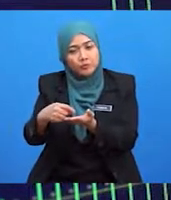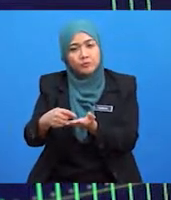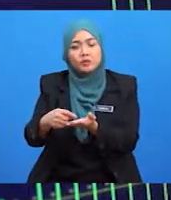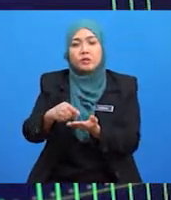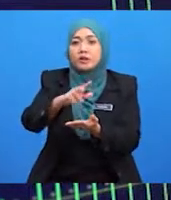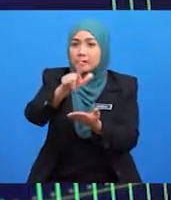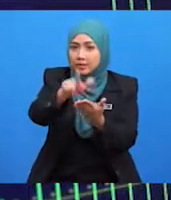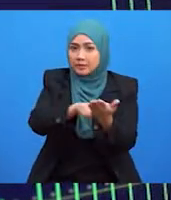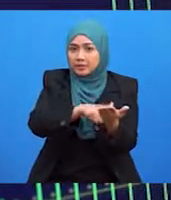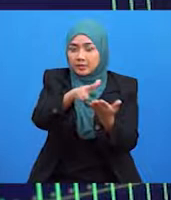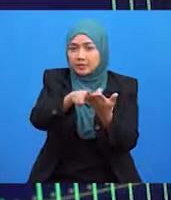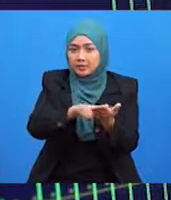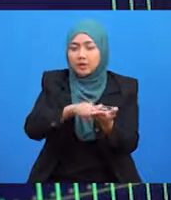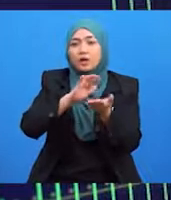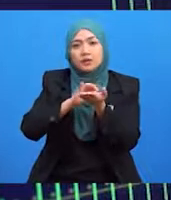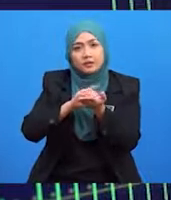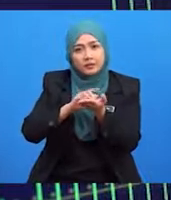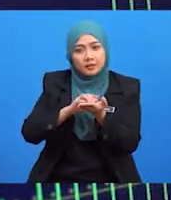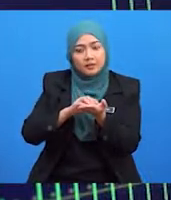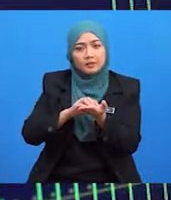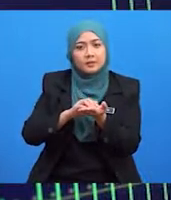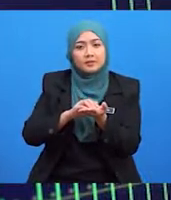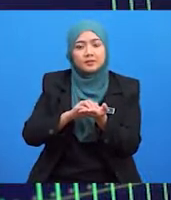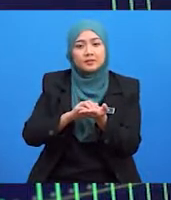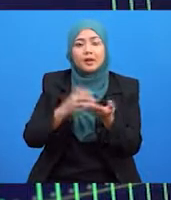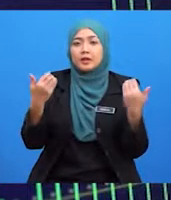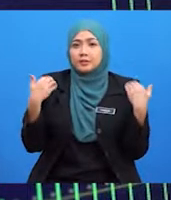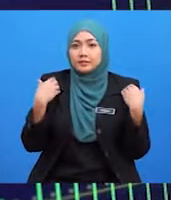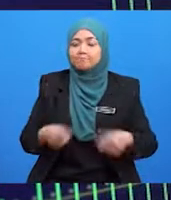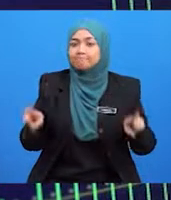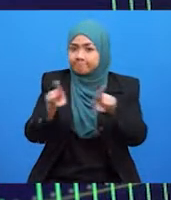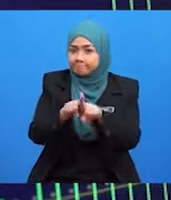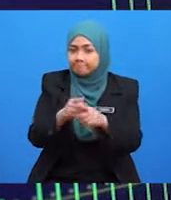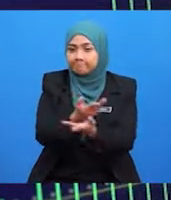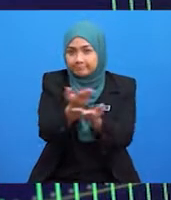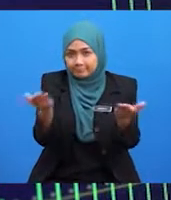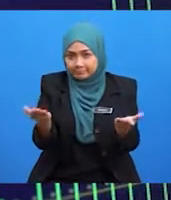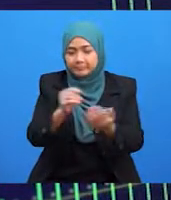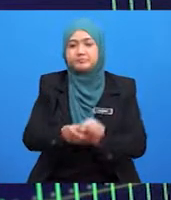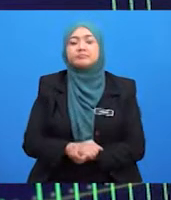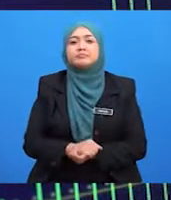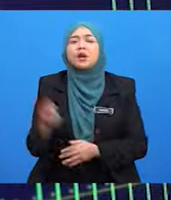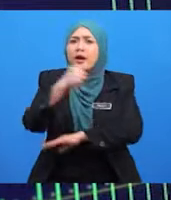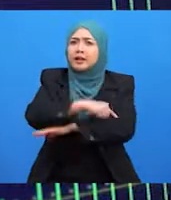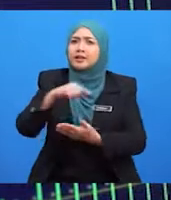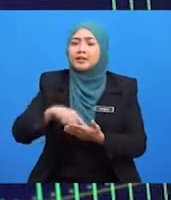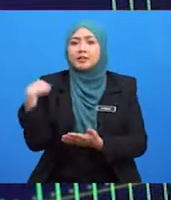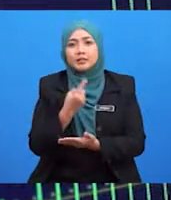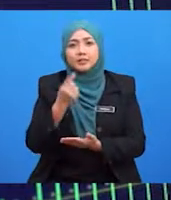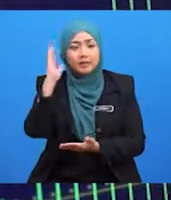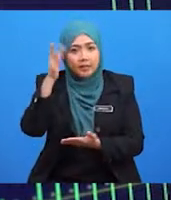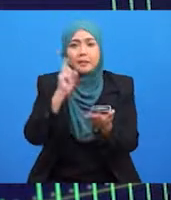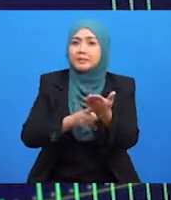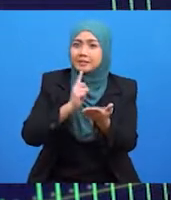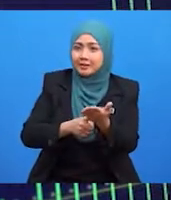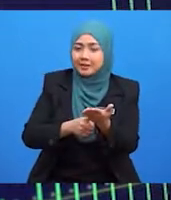leja dan kalkulator ada bersama dengan murid-murid. Hari ini, kita akan membincangkan